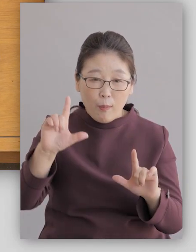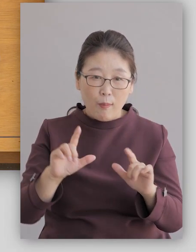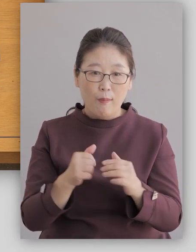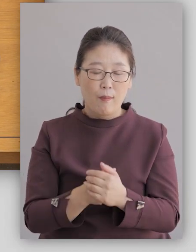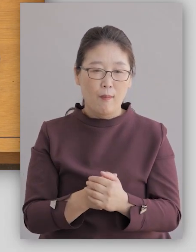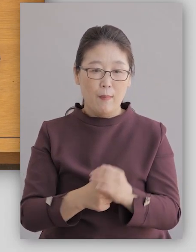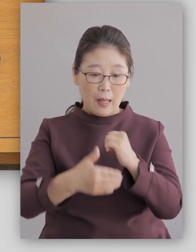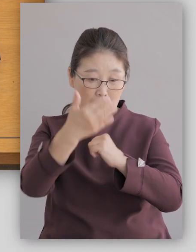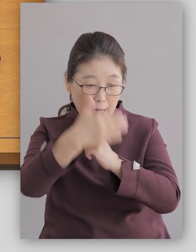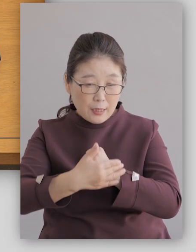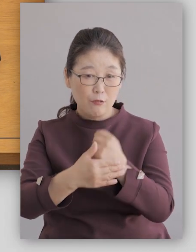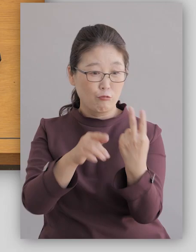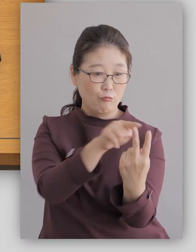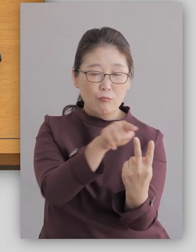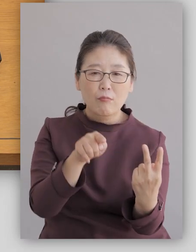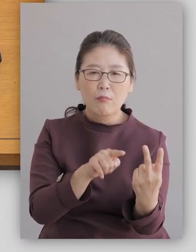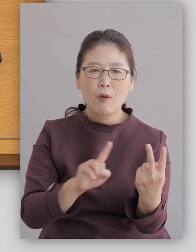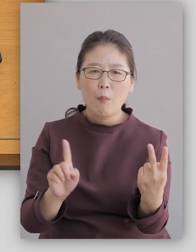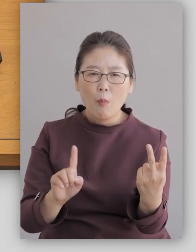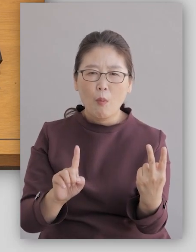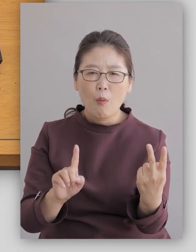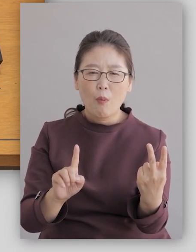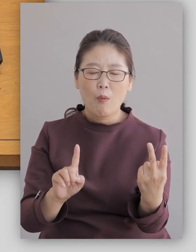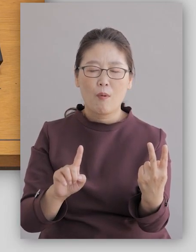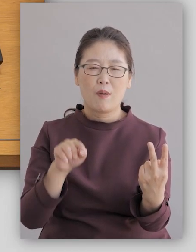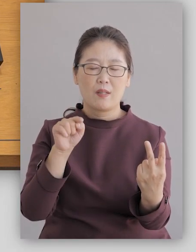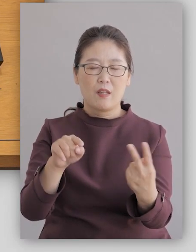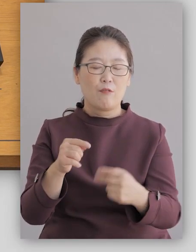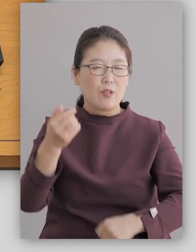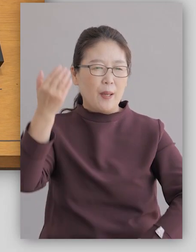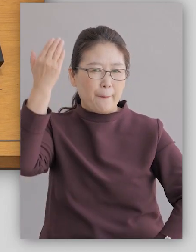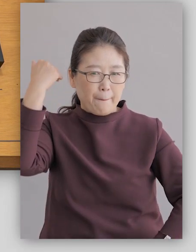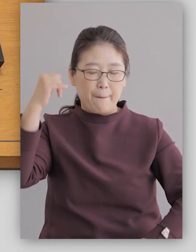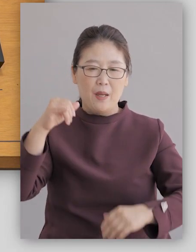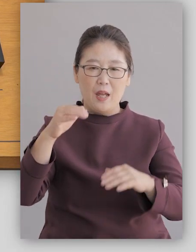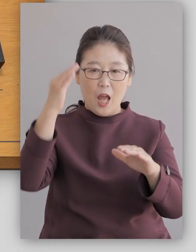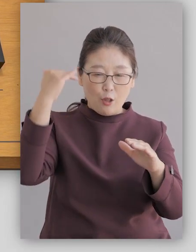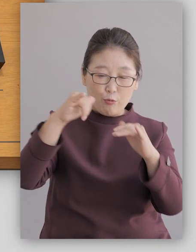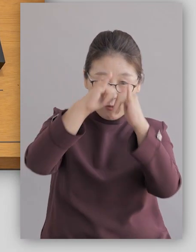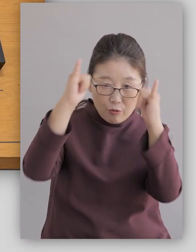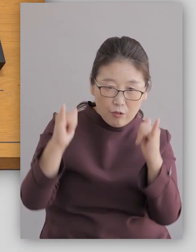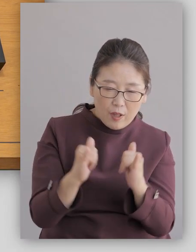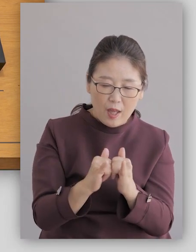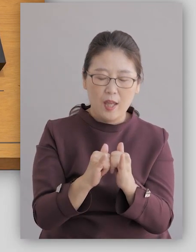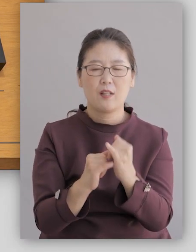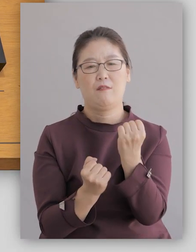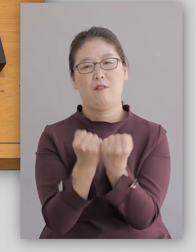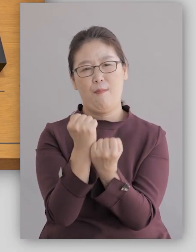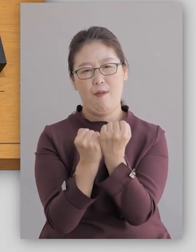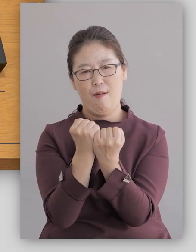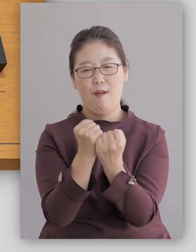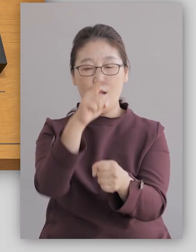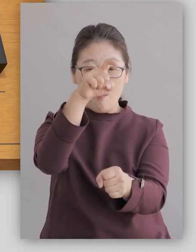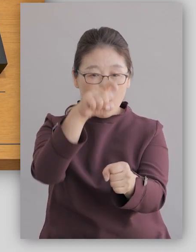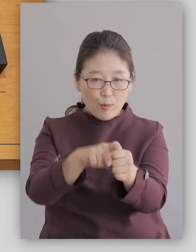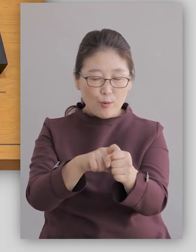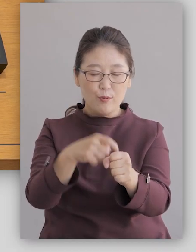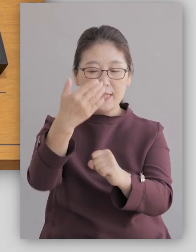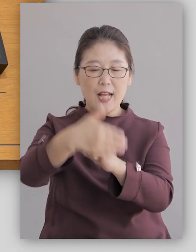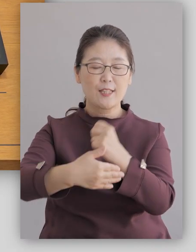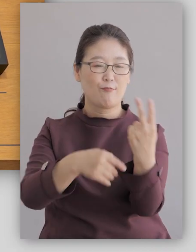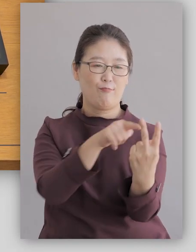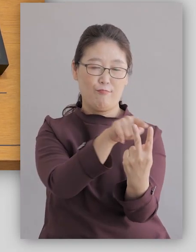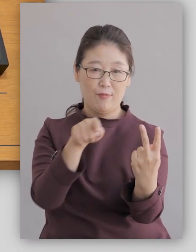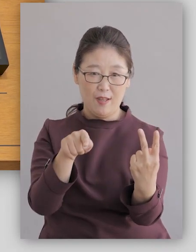충돌을 통해서 그 당시 우리 사회를 설명해 주기 위해서 같이 배치가 돼서 보여지고